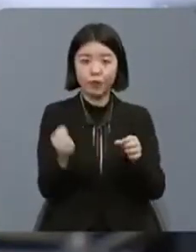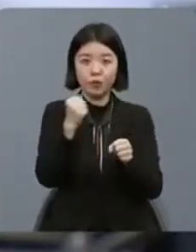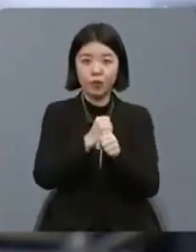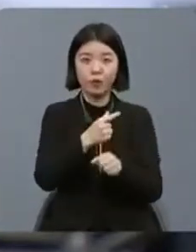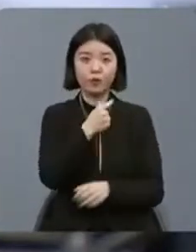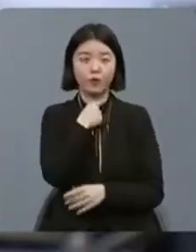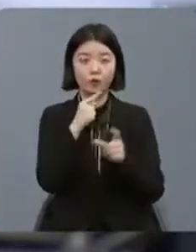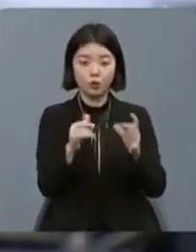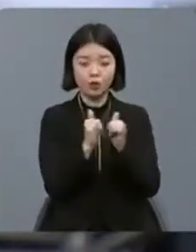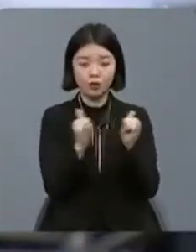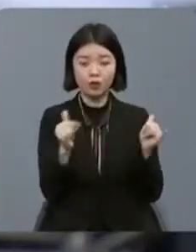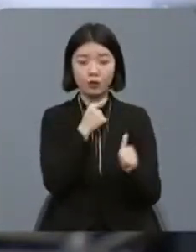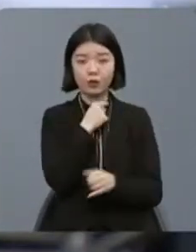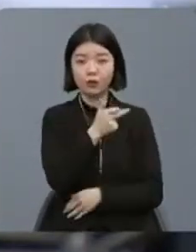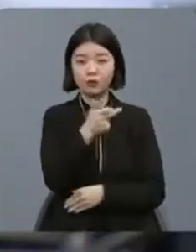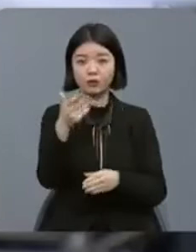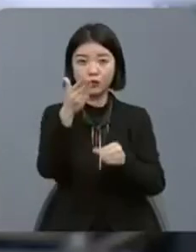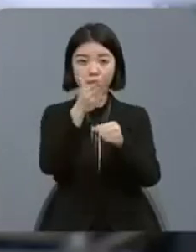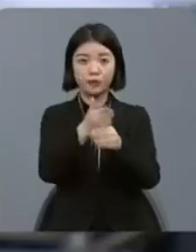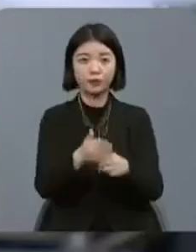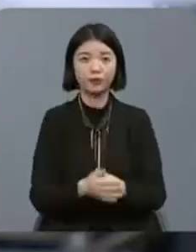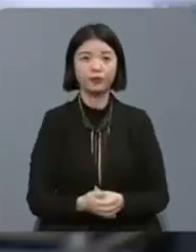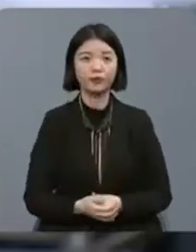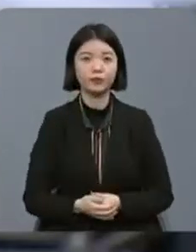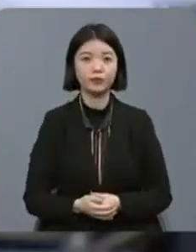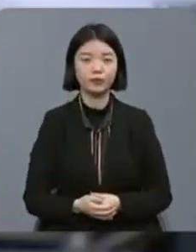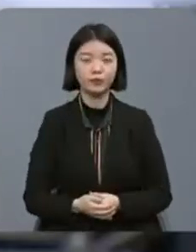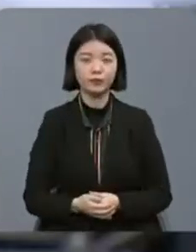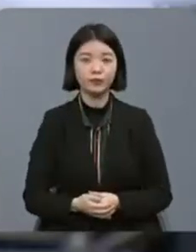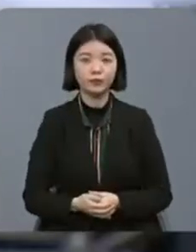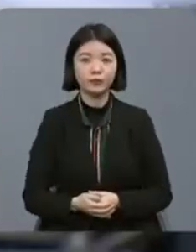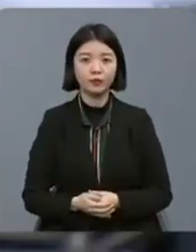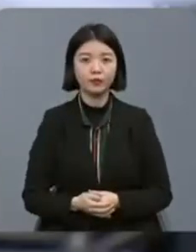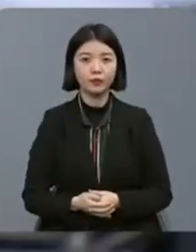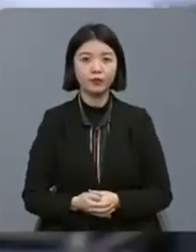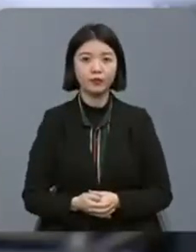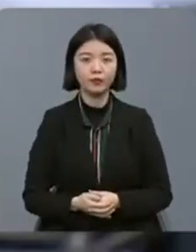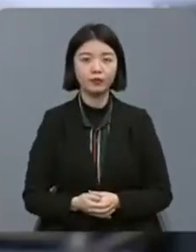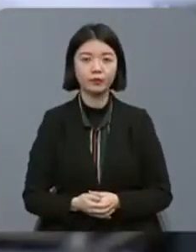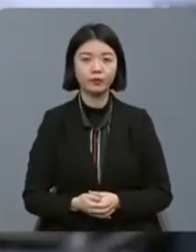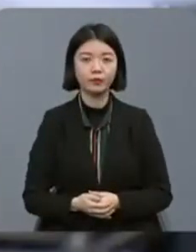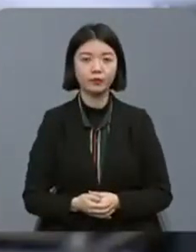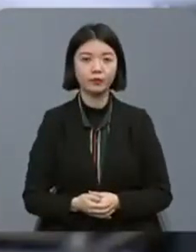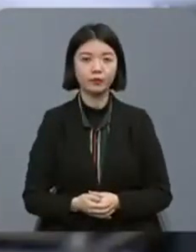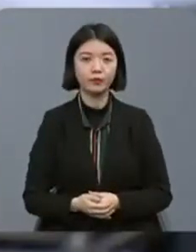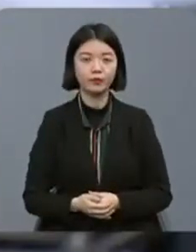바라는 도민들의 염원은 커지고 있습니다. KBS 뉴스 신익환입니다.